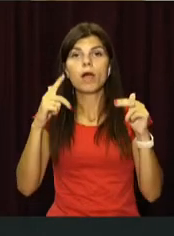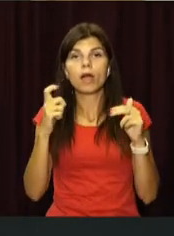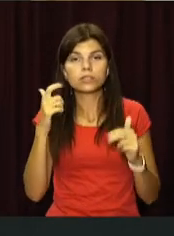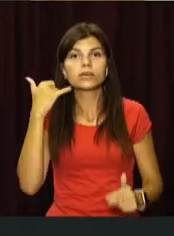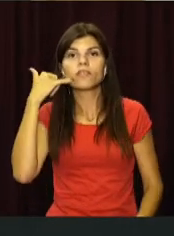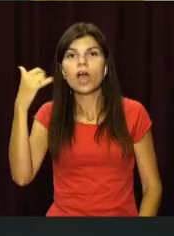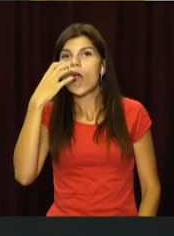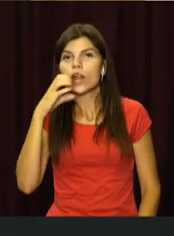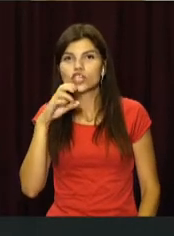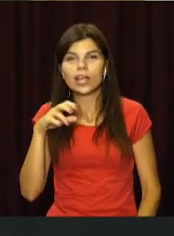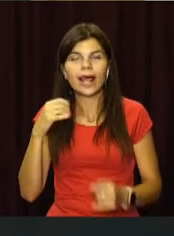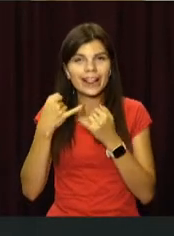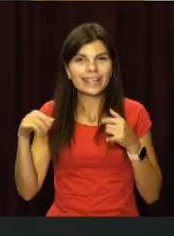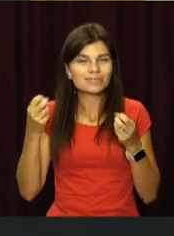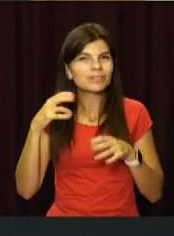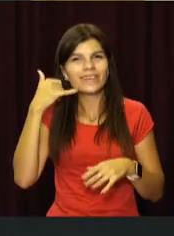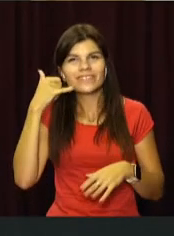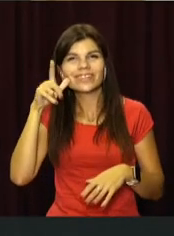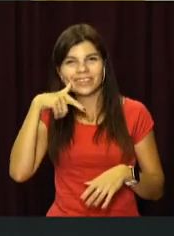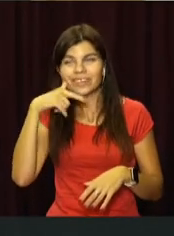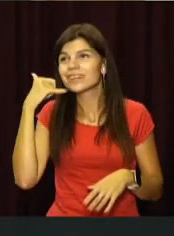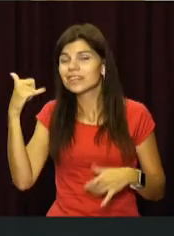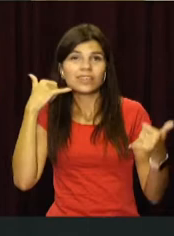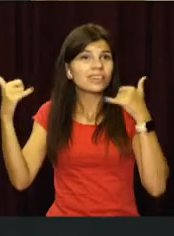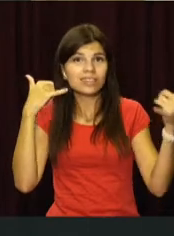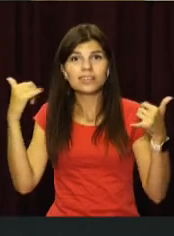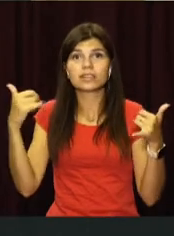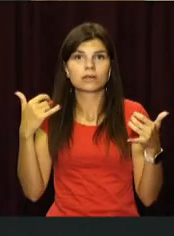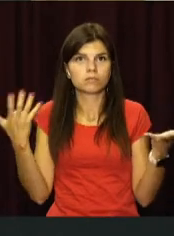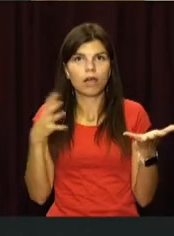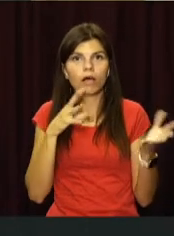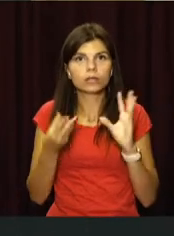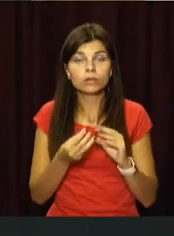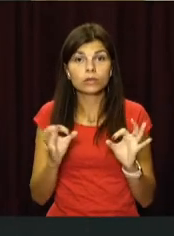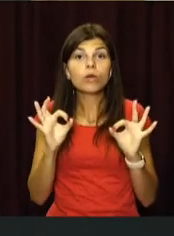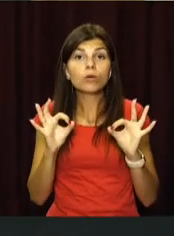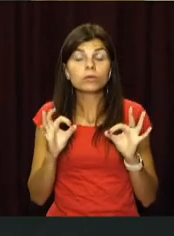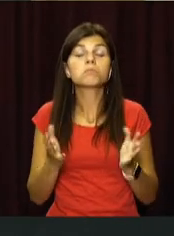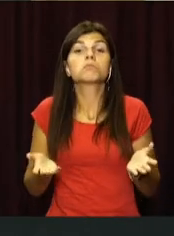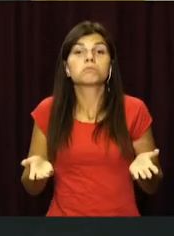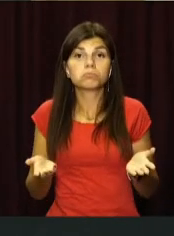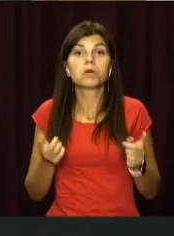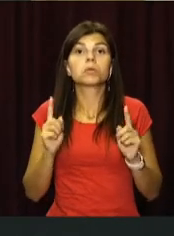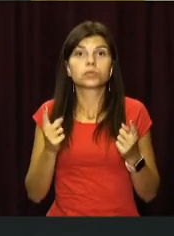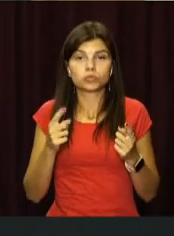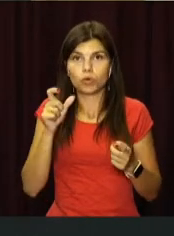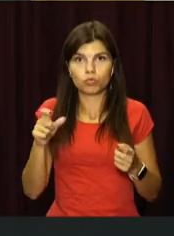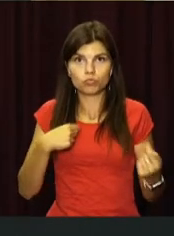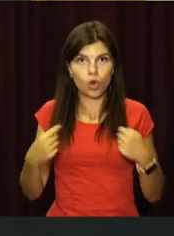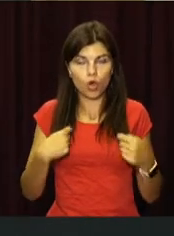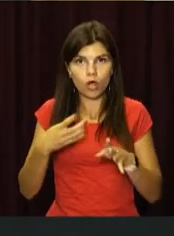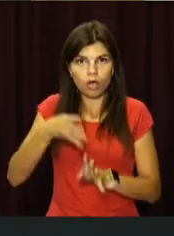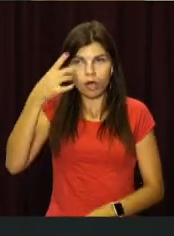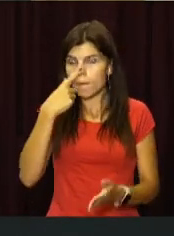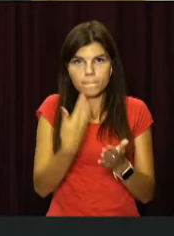телефонують на гарячу лінію міськради та профільних департаментів, проте результату жодного. Чому мешканці майже сотні квартир